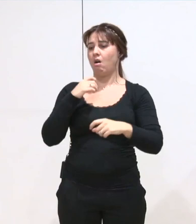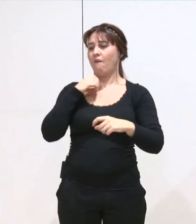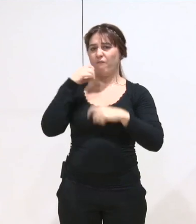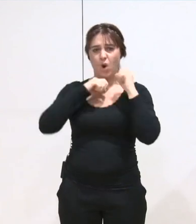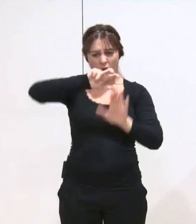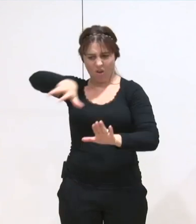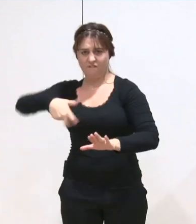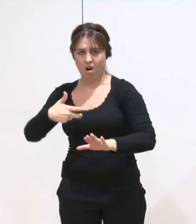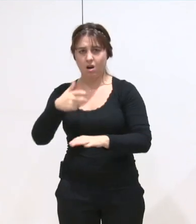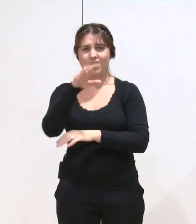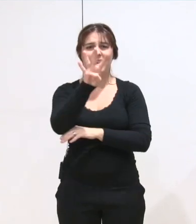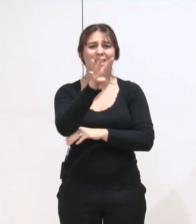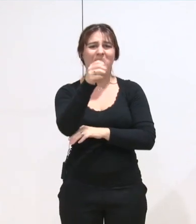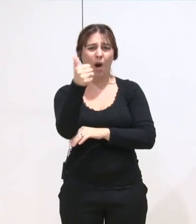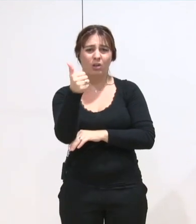vol avec violence,